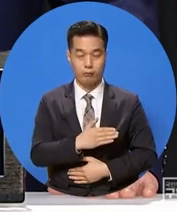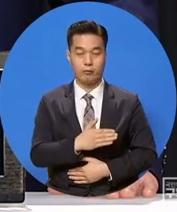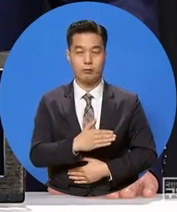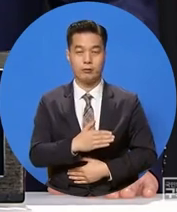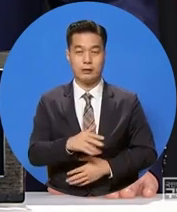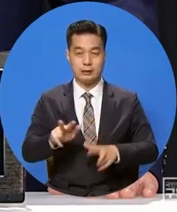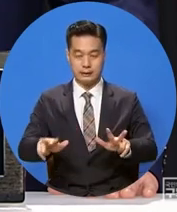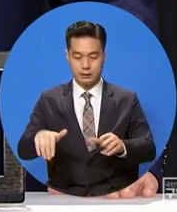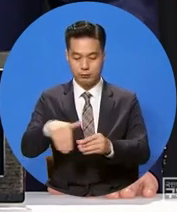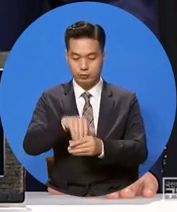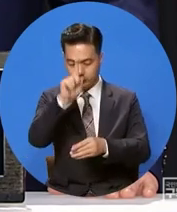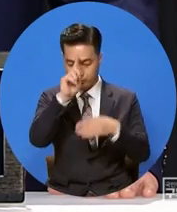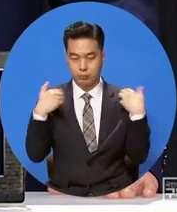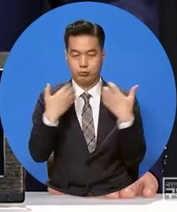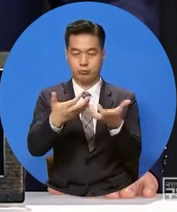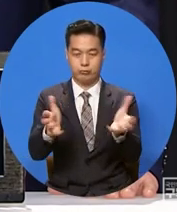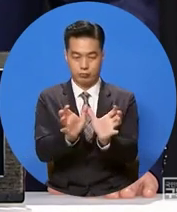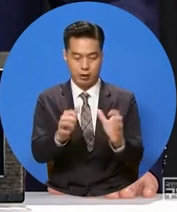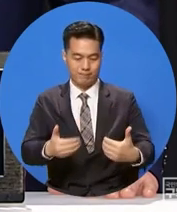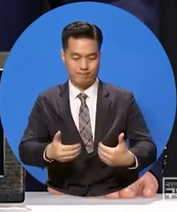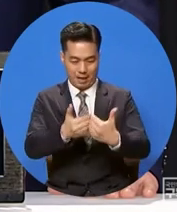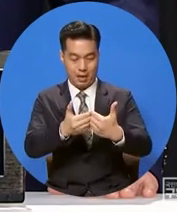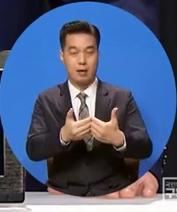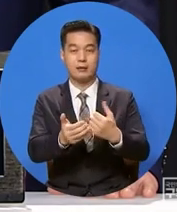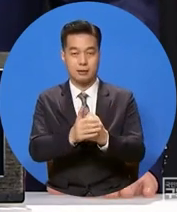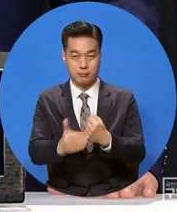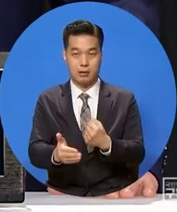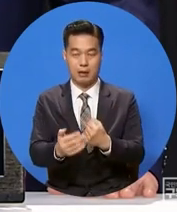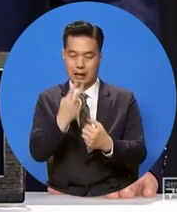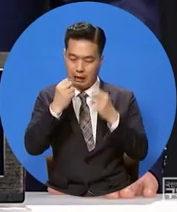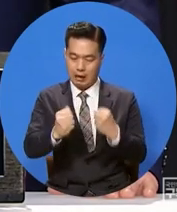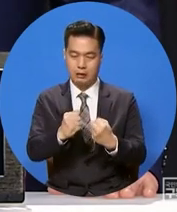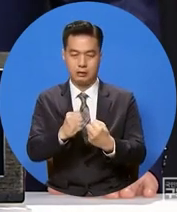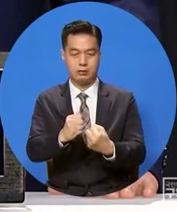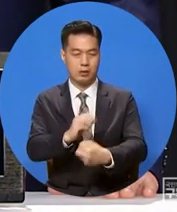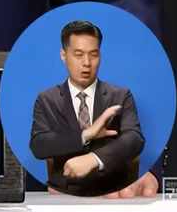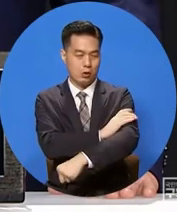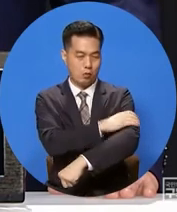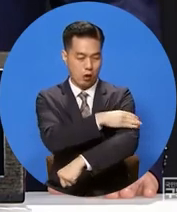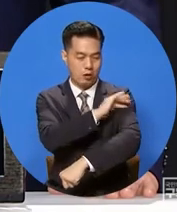정부하고 대립각을 세우면서 이